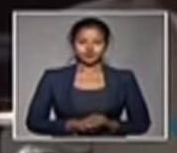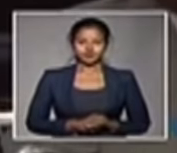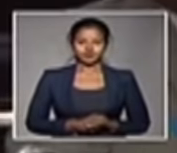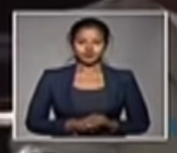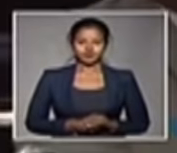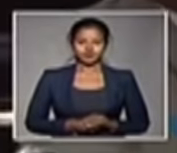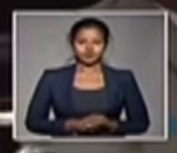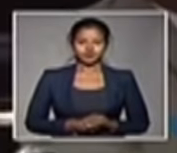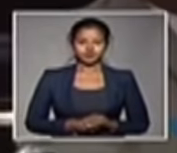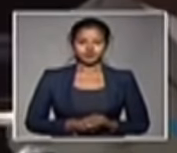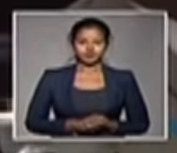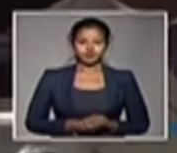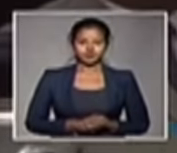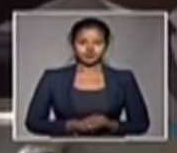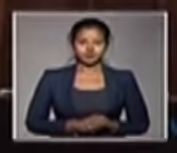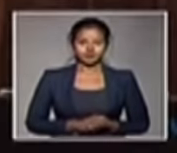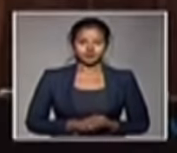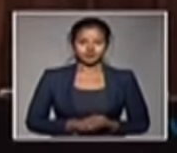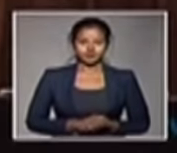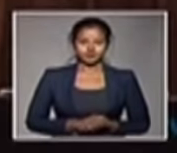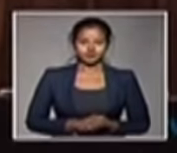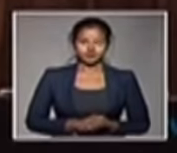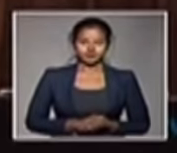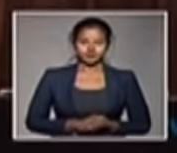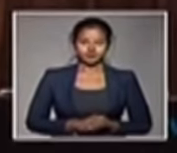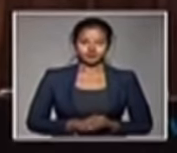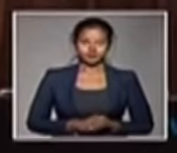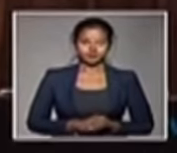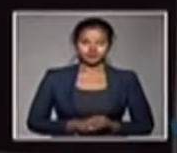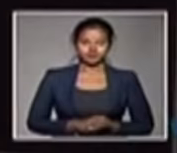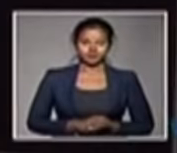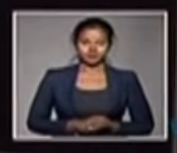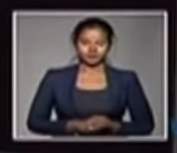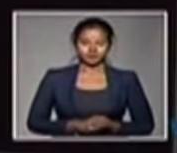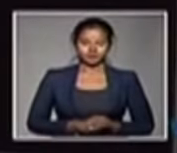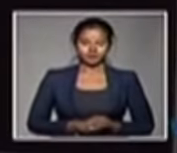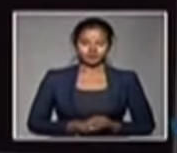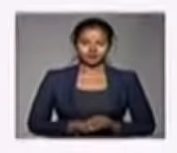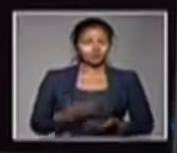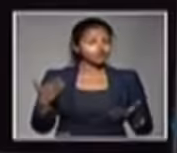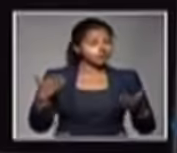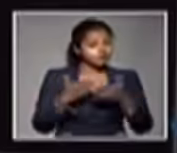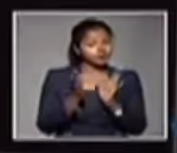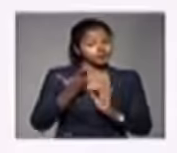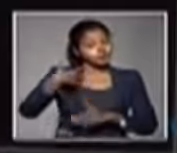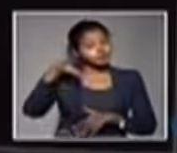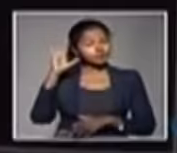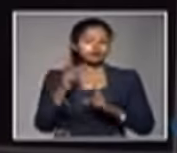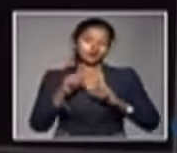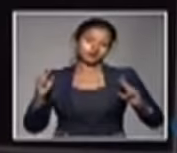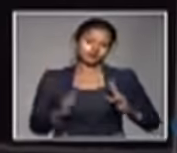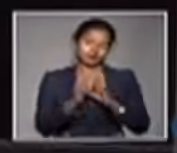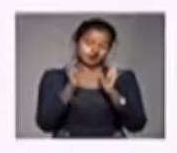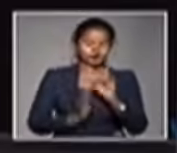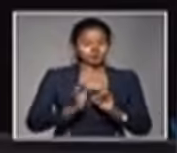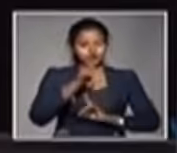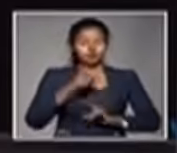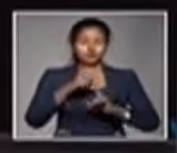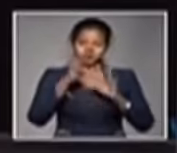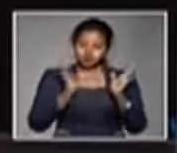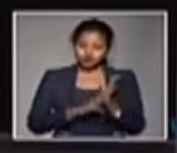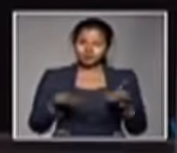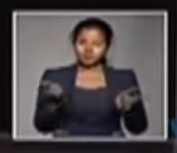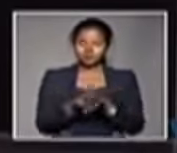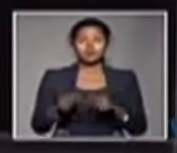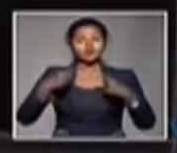මේ අපිට දීලා තියෙන අයිතිය ලබා දෙන ගිය පාර්ලිමේන්තුව තියෙන During the time of the previous parliament, the president, the prime minister,